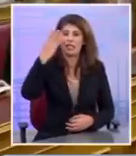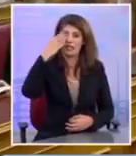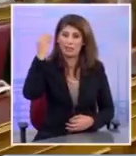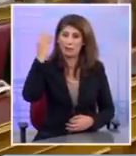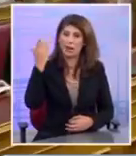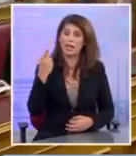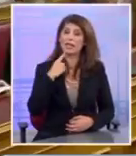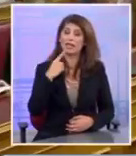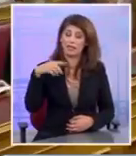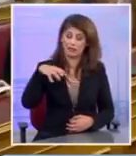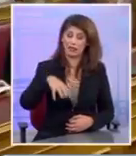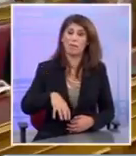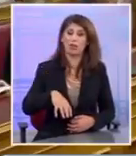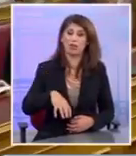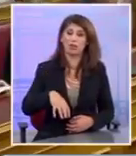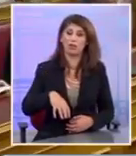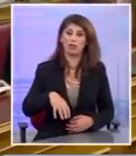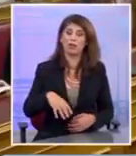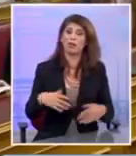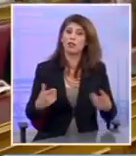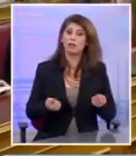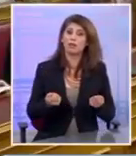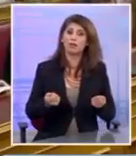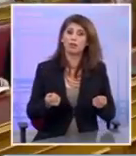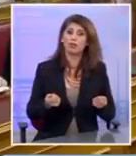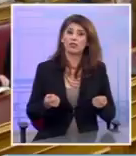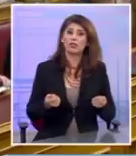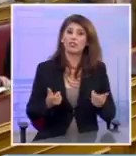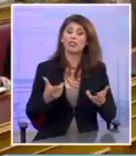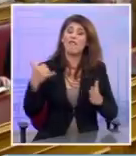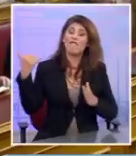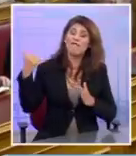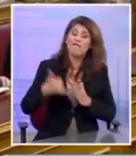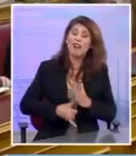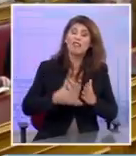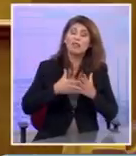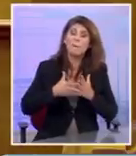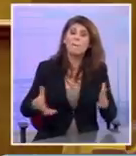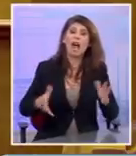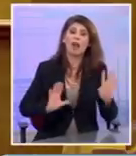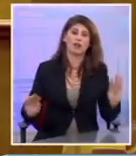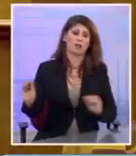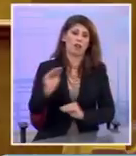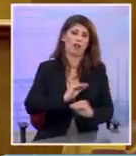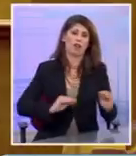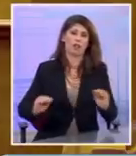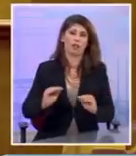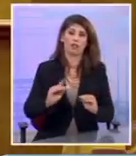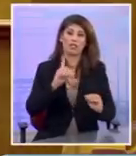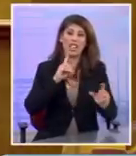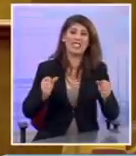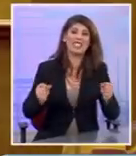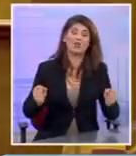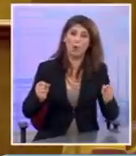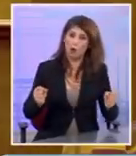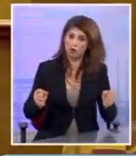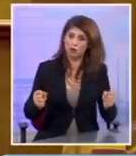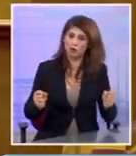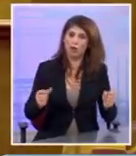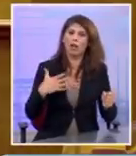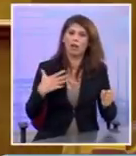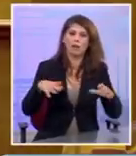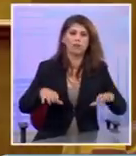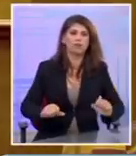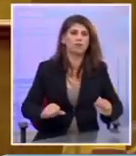μια εποχή που συντελούνται τεκτονικές αλλαγές, κυριαρχεί η ανασφάλεια και η